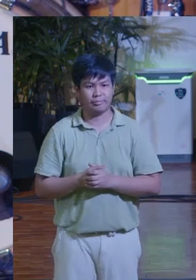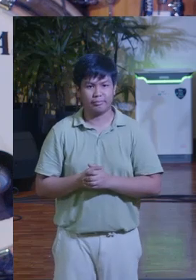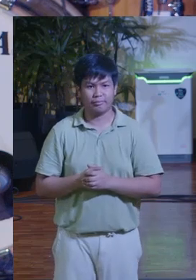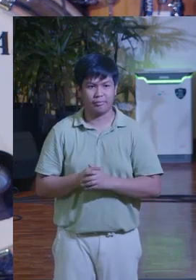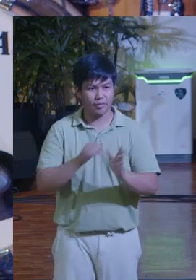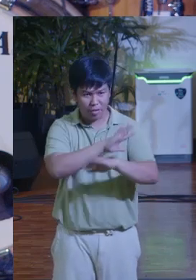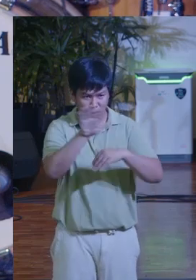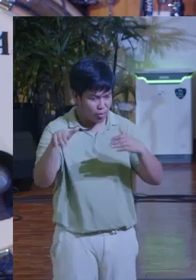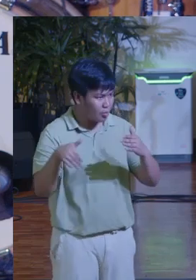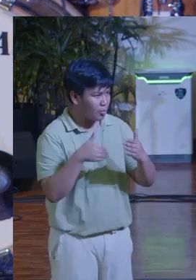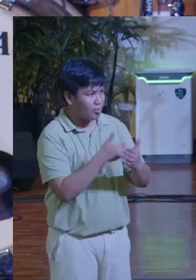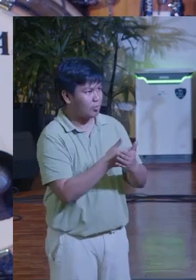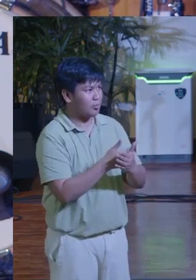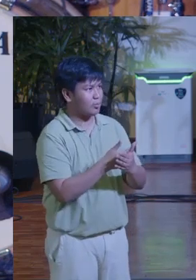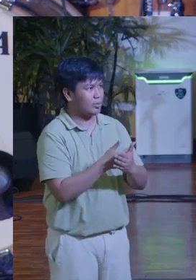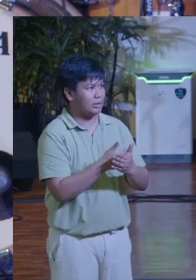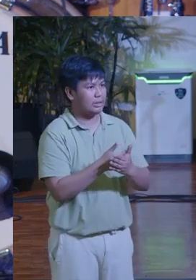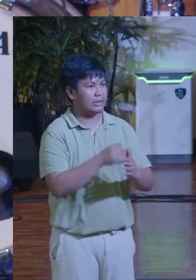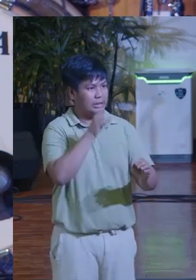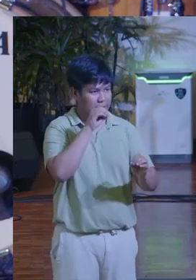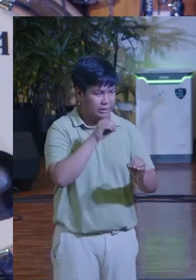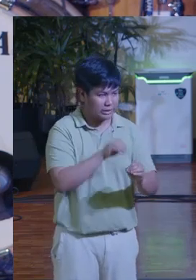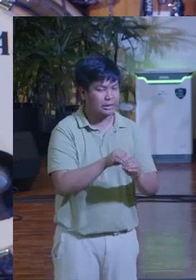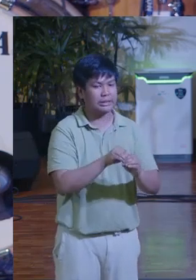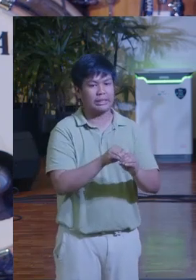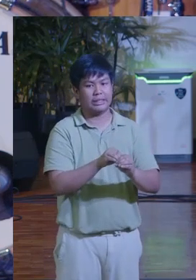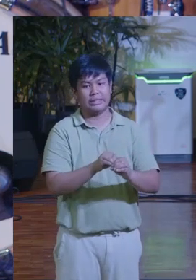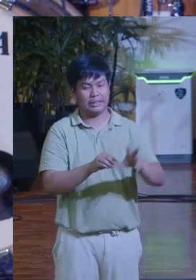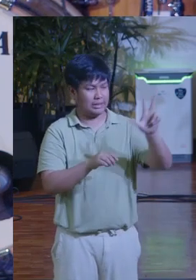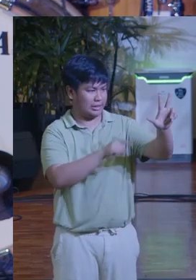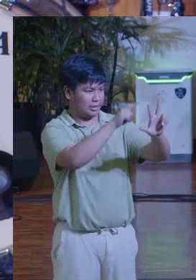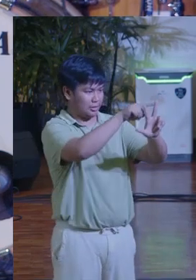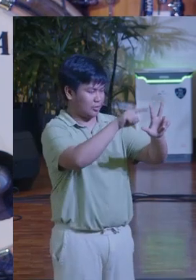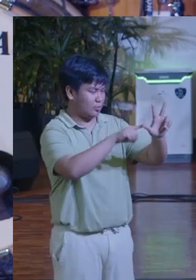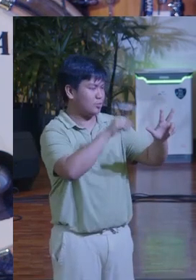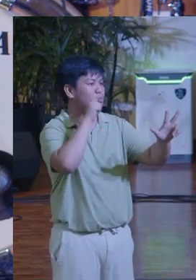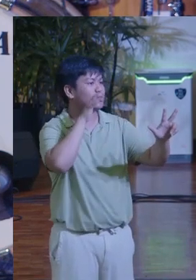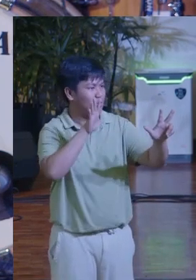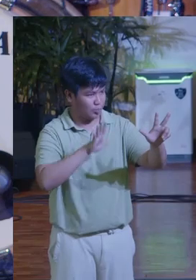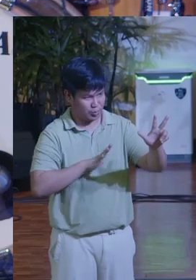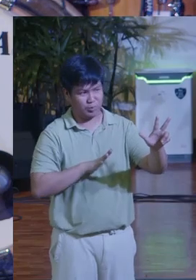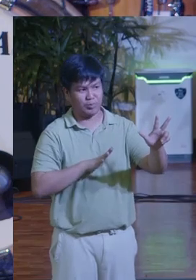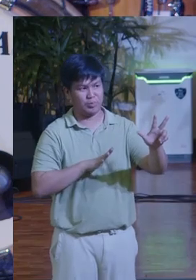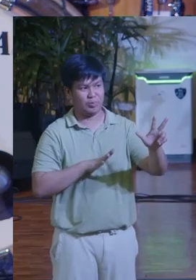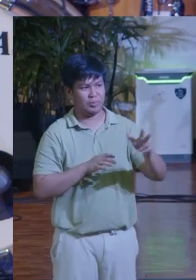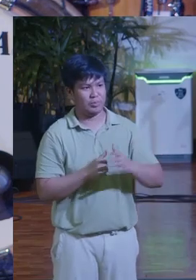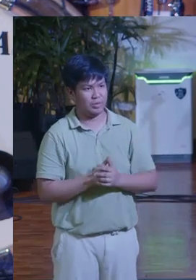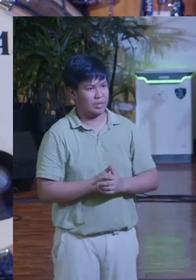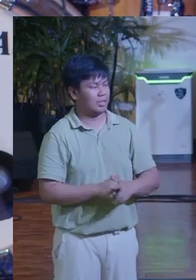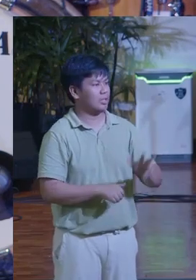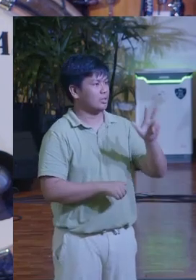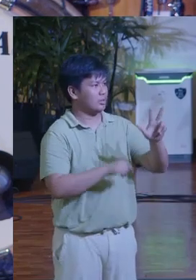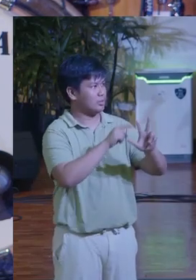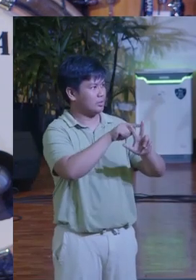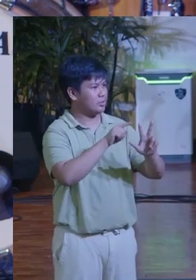Ang lahat ng ito sa pamamagitan ng 3 babae, 3 ina.